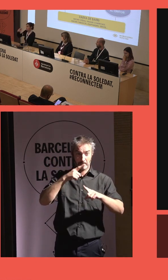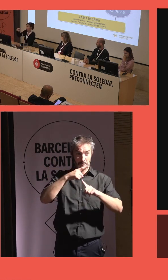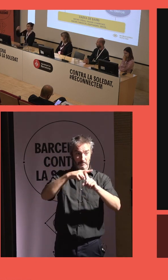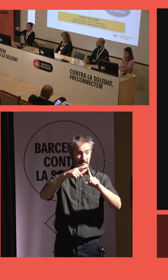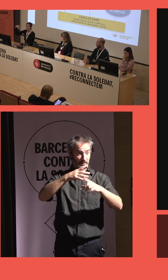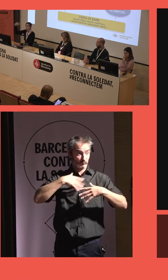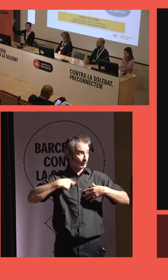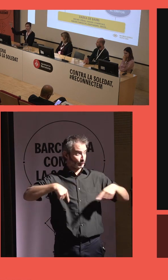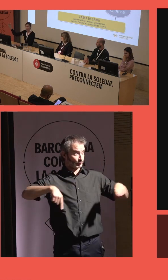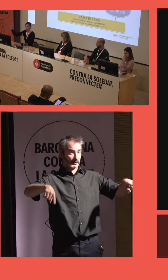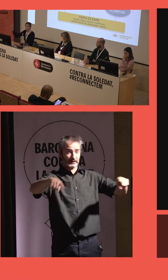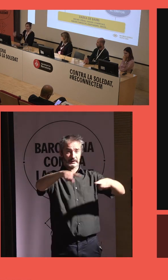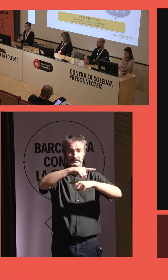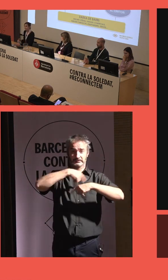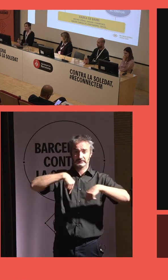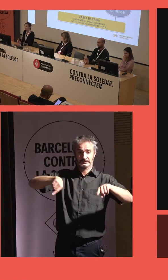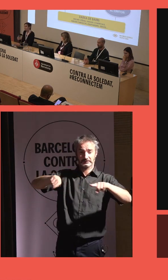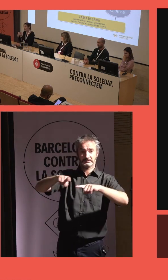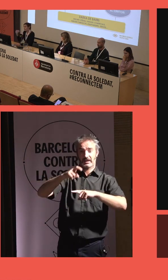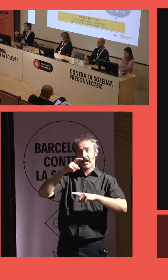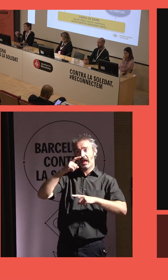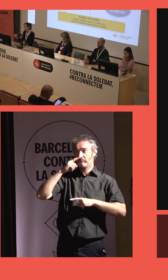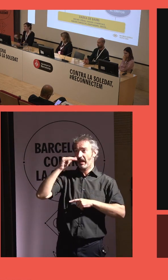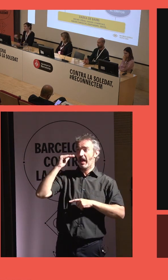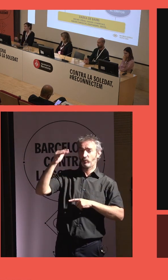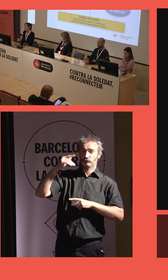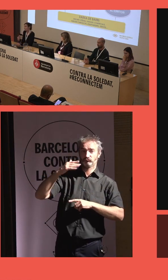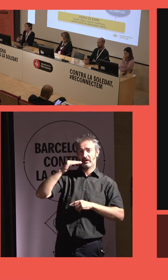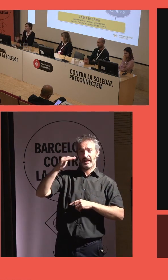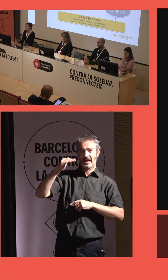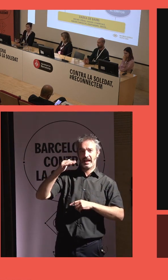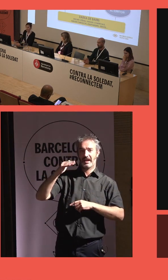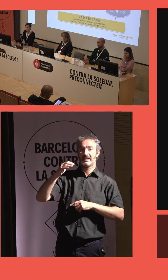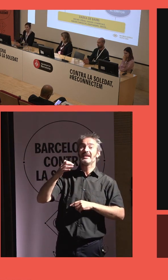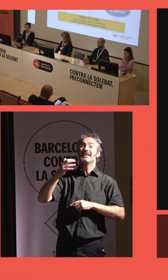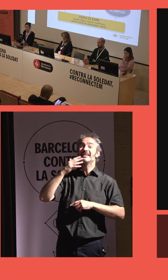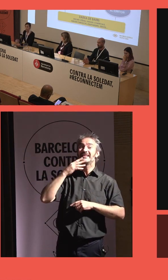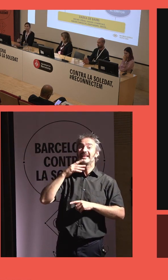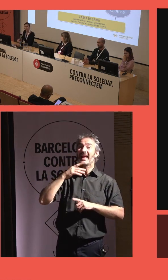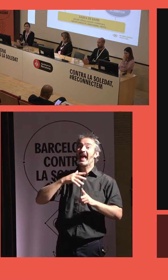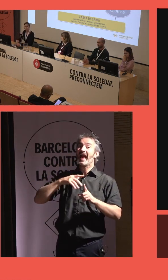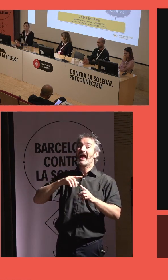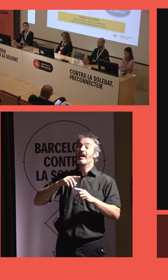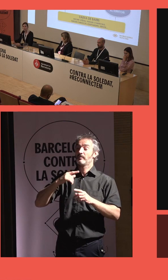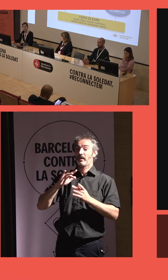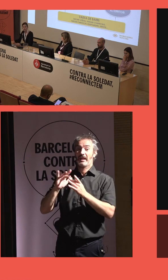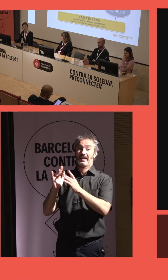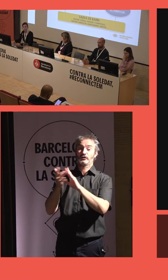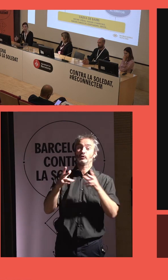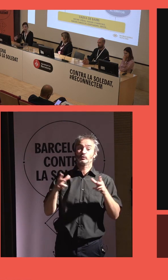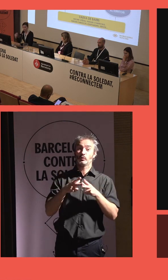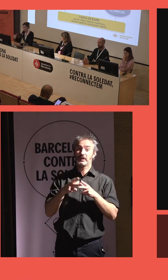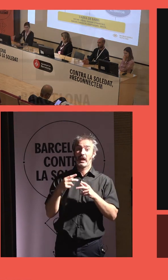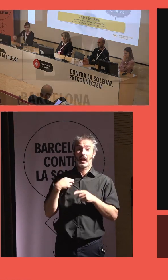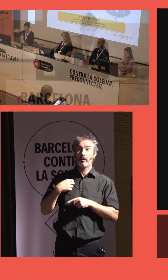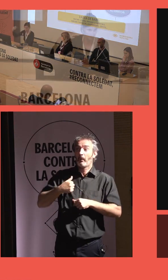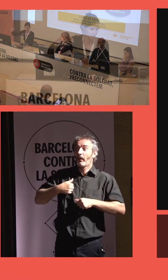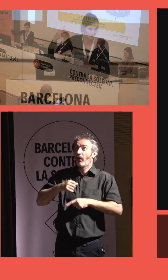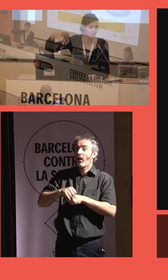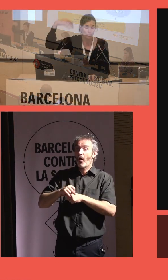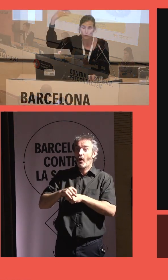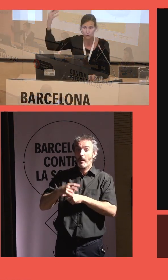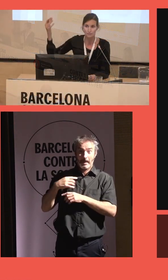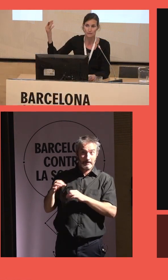nosaltres els adults grans que si no parem atenció a les relacions socials que tenim si no disposem d'un pla de vida pels propers